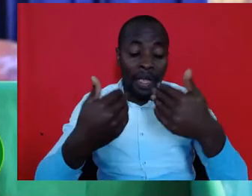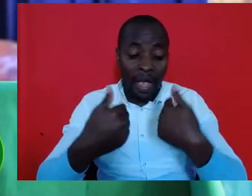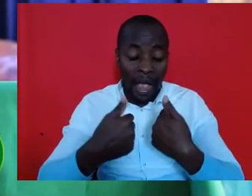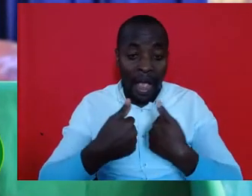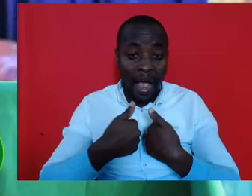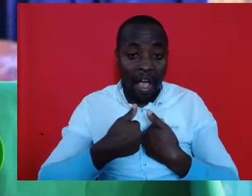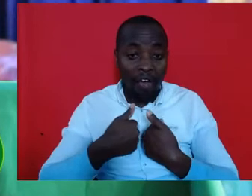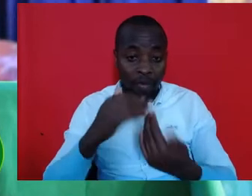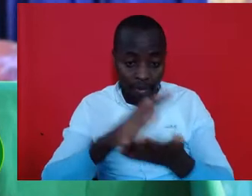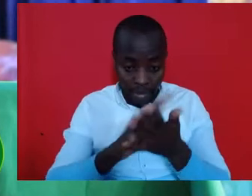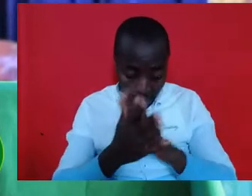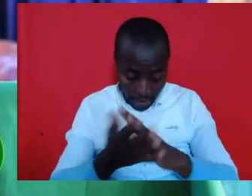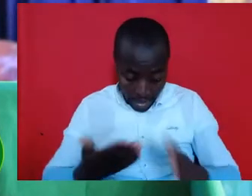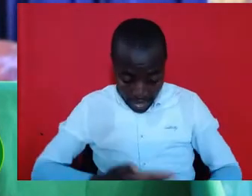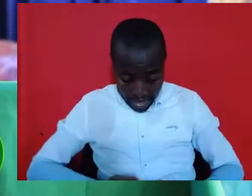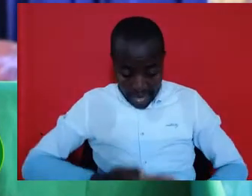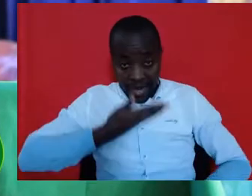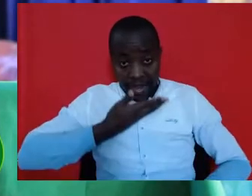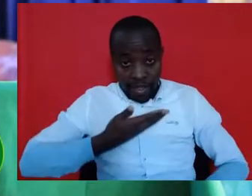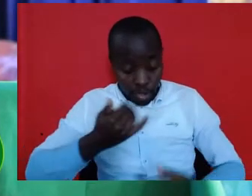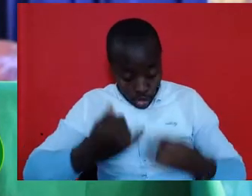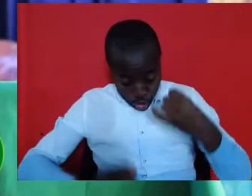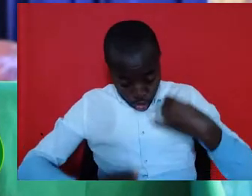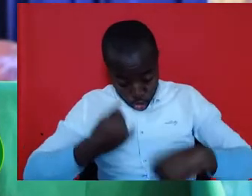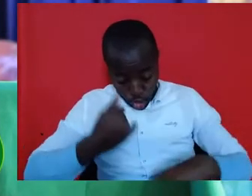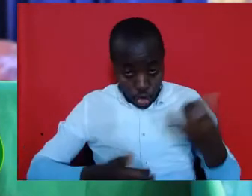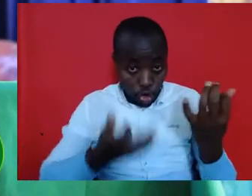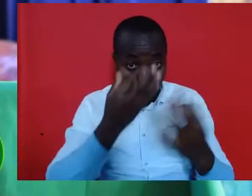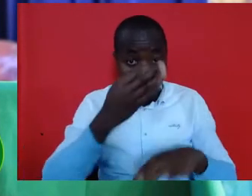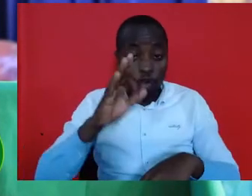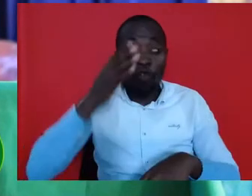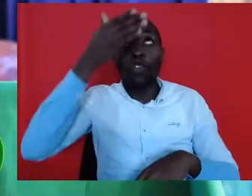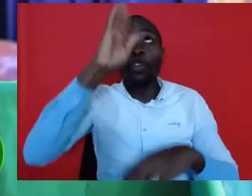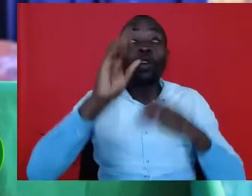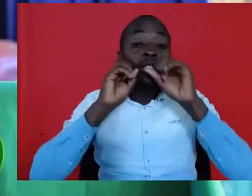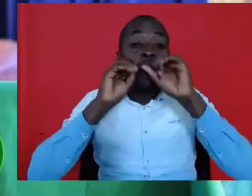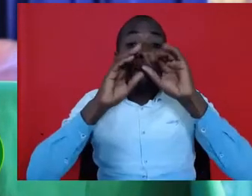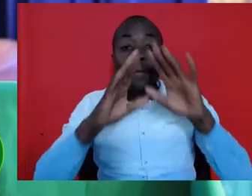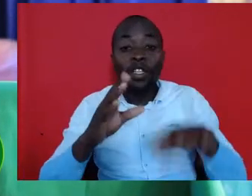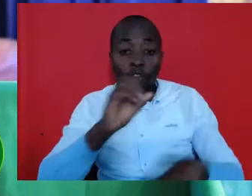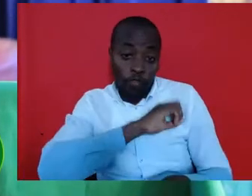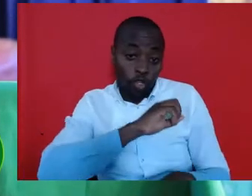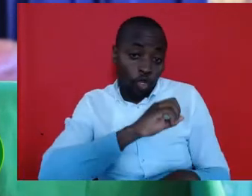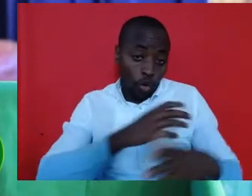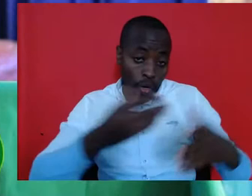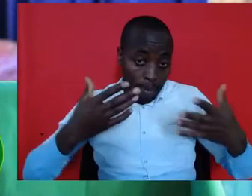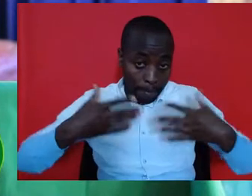Na the joy of the Lord is the blessings of his people.